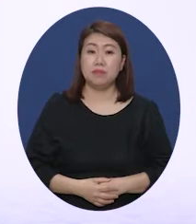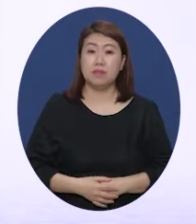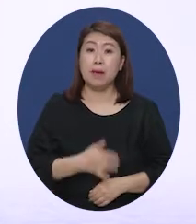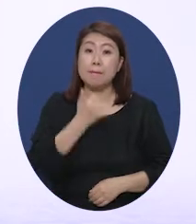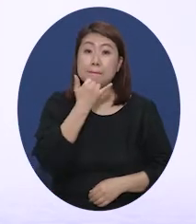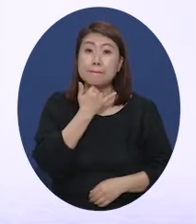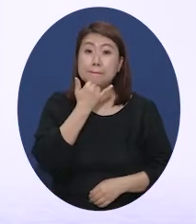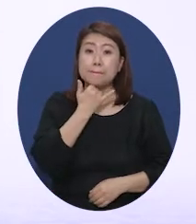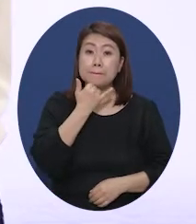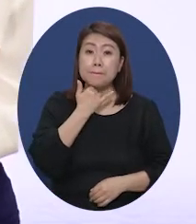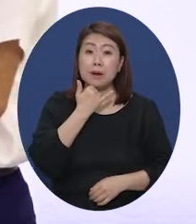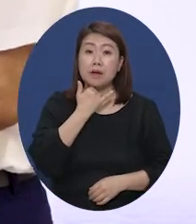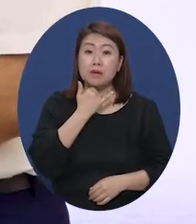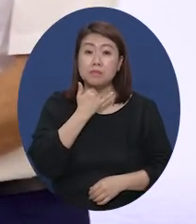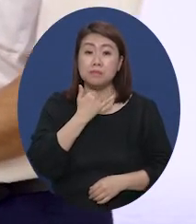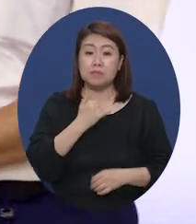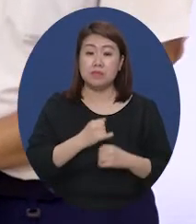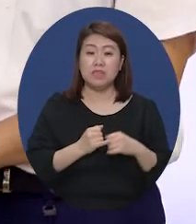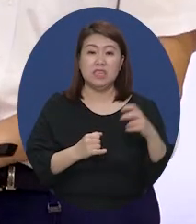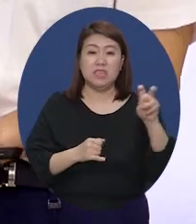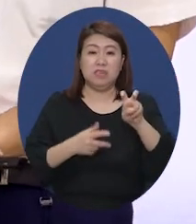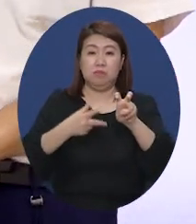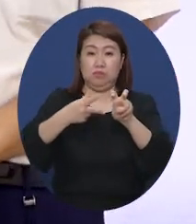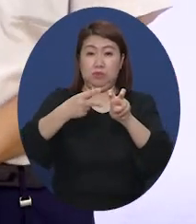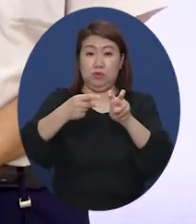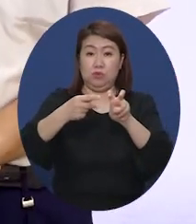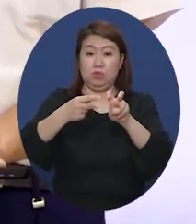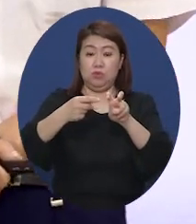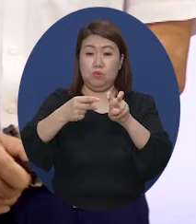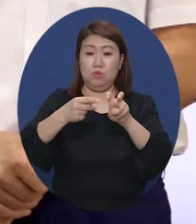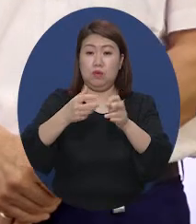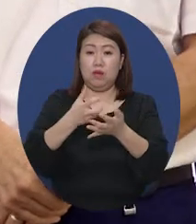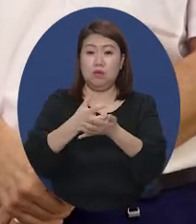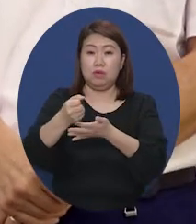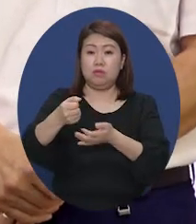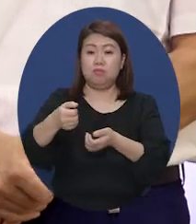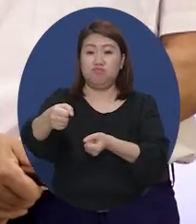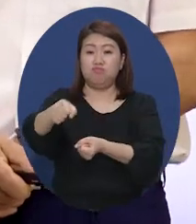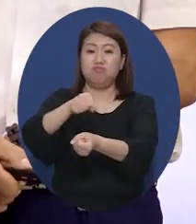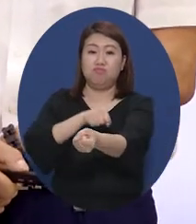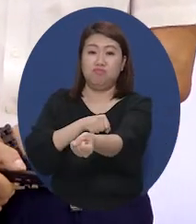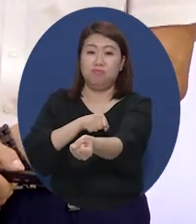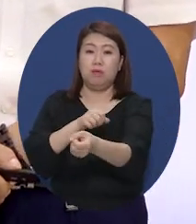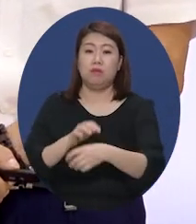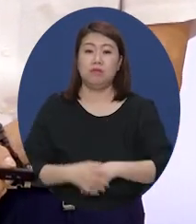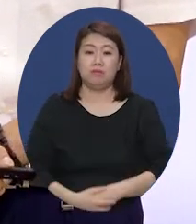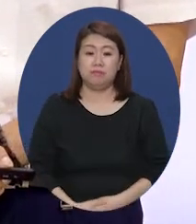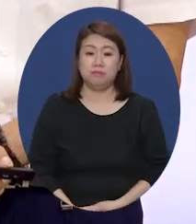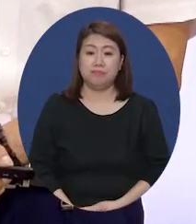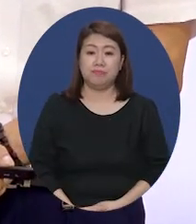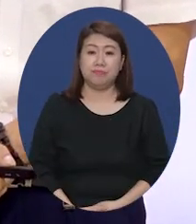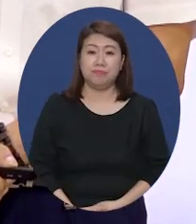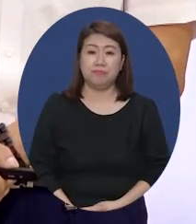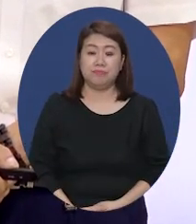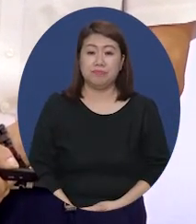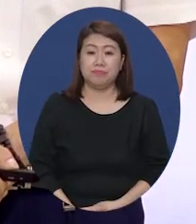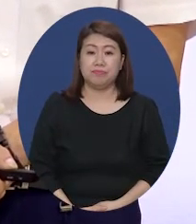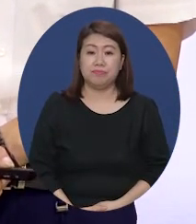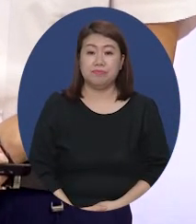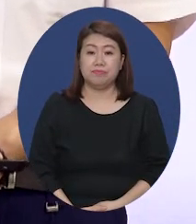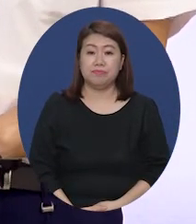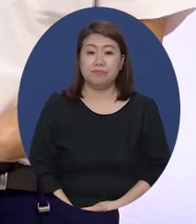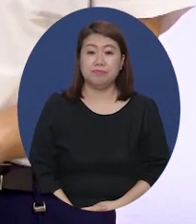위해서는 그 밤 종류인 카스타뉴 두 파라 이걸 약 20kg 정도를 갖다 줘서 물물 교환을 한다고 합니다.